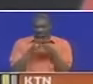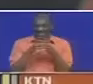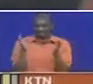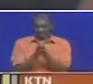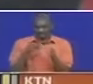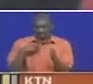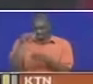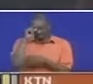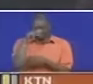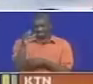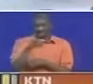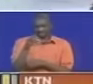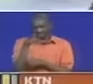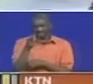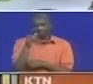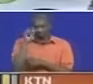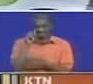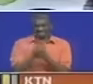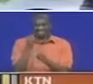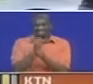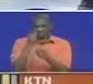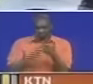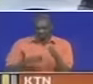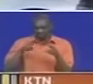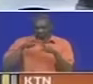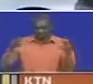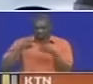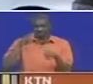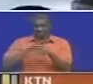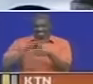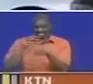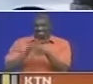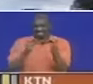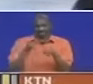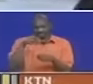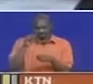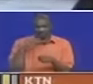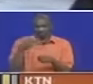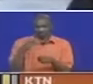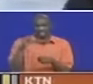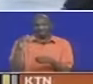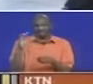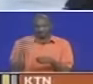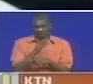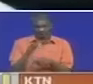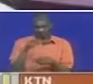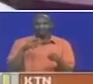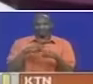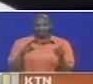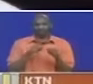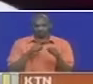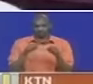maafisa wa serikali ya kaunti ya Mombasa walifanya operesheni ya kunasa madereva walioendesha magari wakiwa walevi.